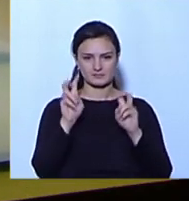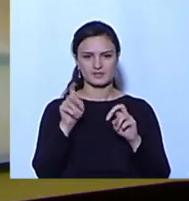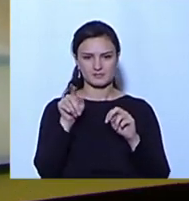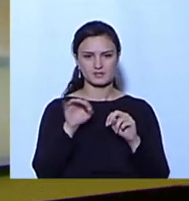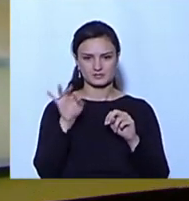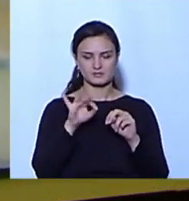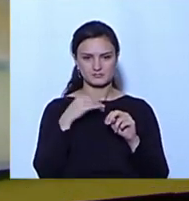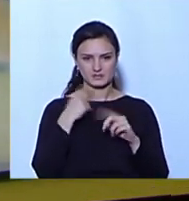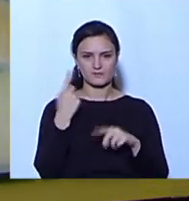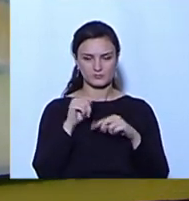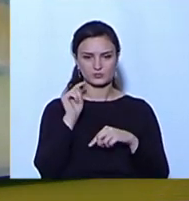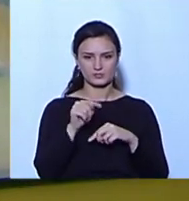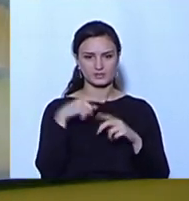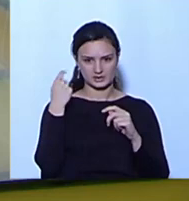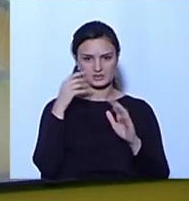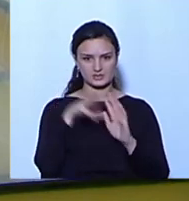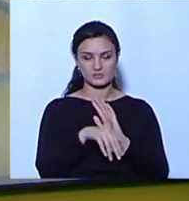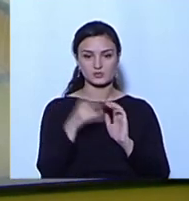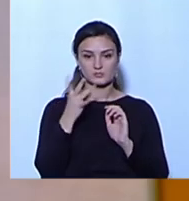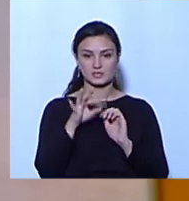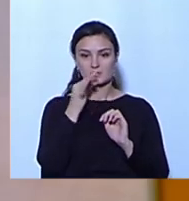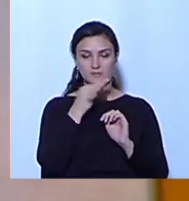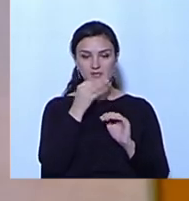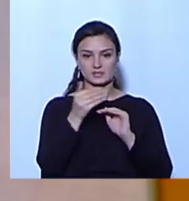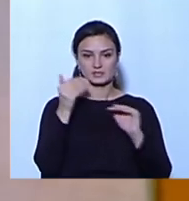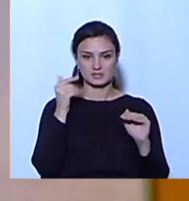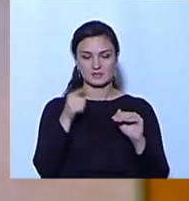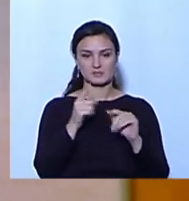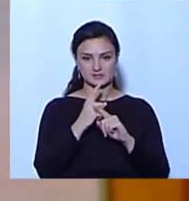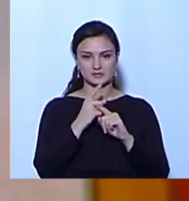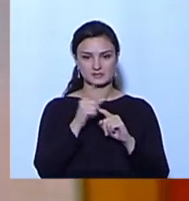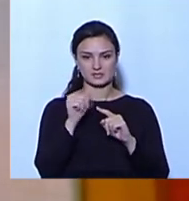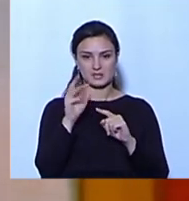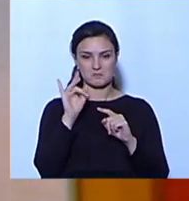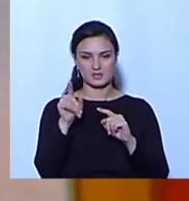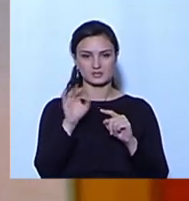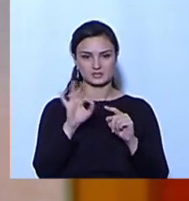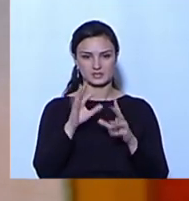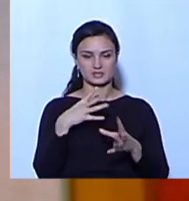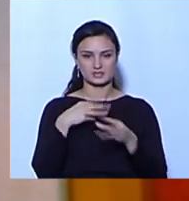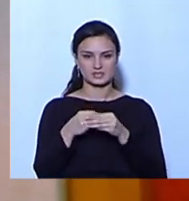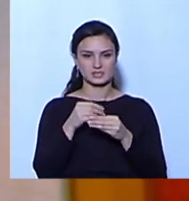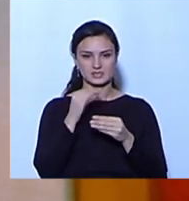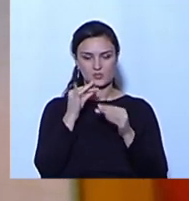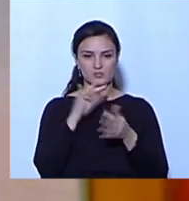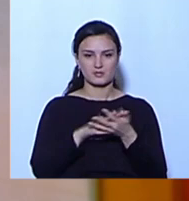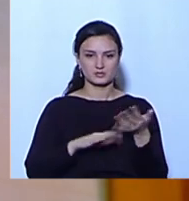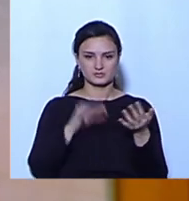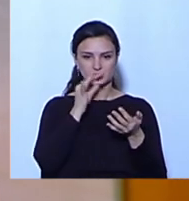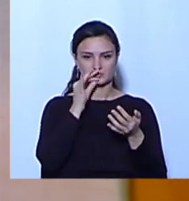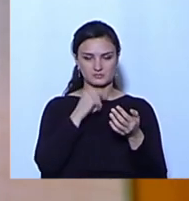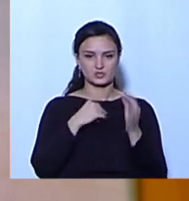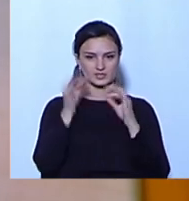წესებს, რასაკვირველია დავუბრუნდები გადაცემაში, თუმცა ვიდრე თამარს გავაცილებ და ქალბატონ მარინასთან ერთად გავაგრძელებ საუბარს, მე შეგახსენებ